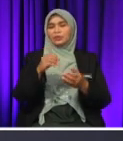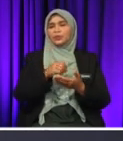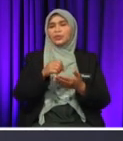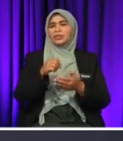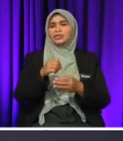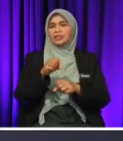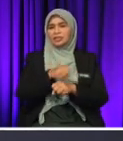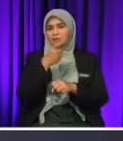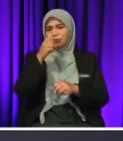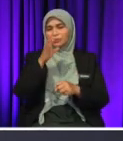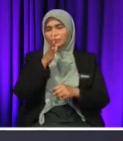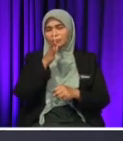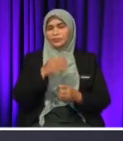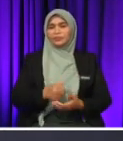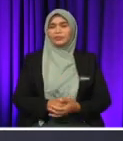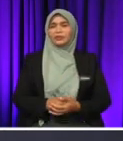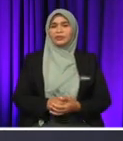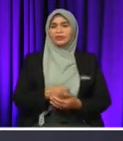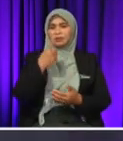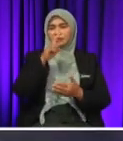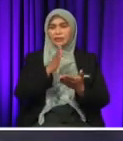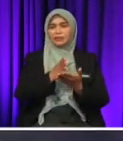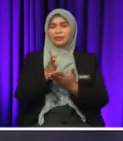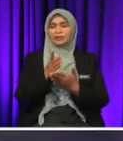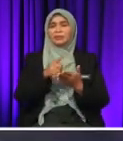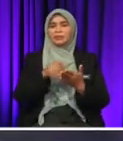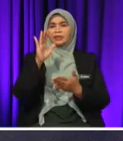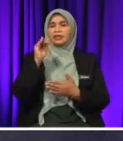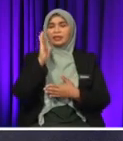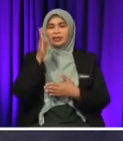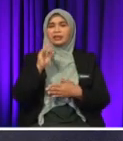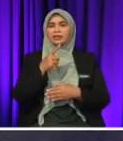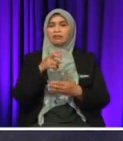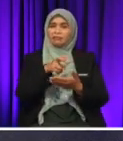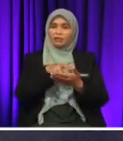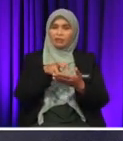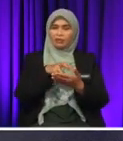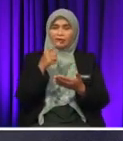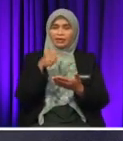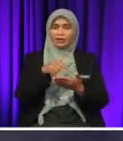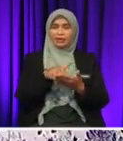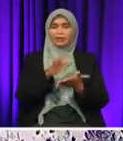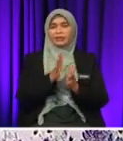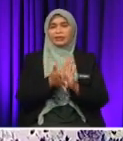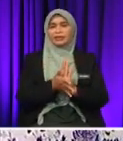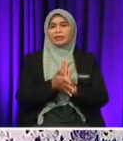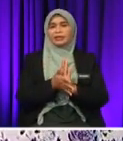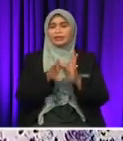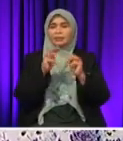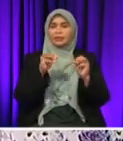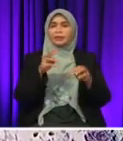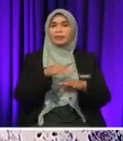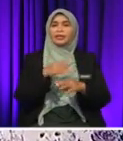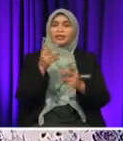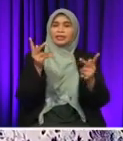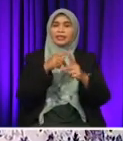dalam hidup kita Oke untuk seterusnya Teguh apakah yang akan kita terlukai lagi jadi murid-murid pada kali ini